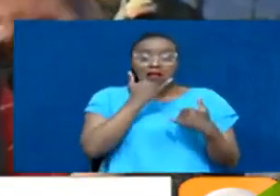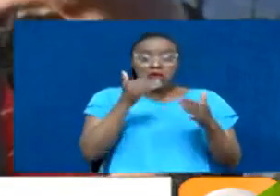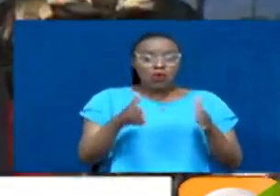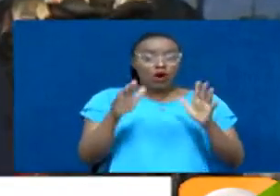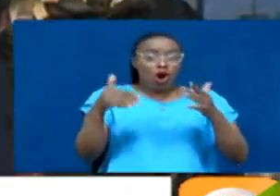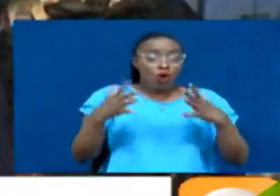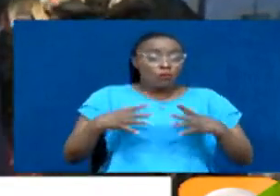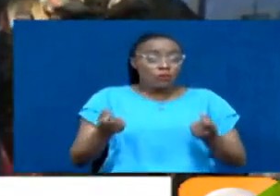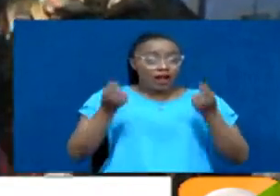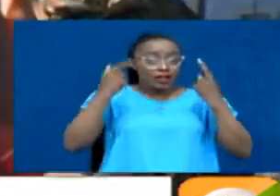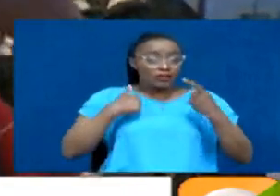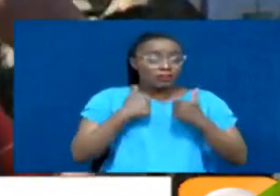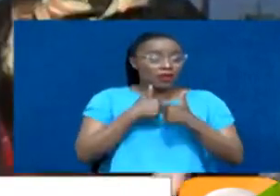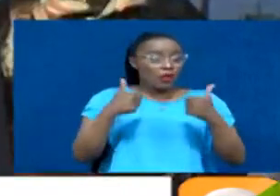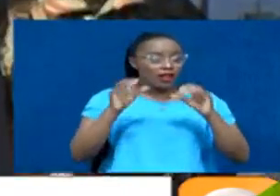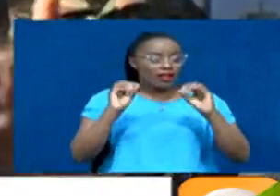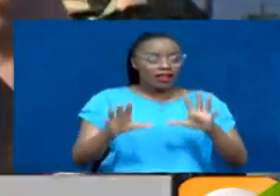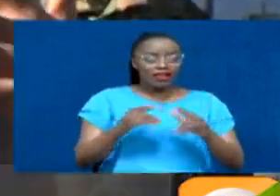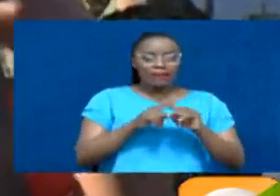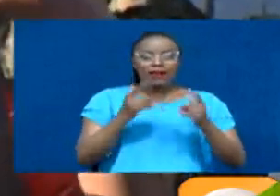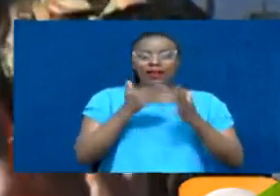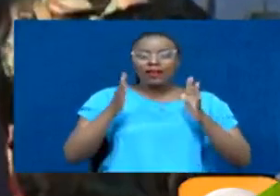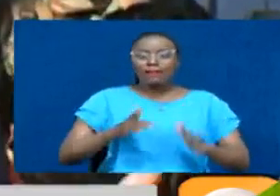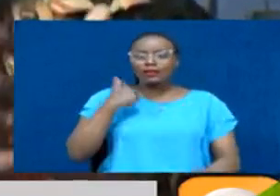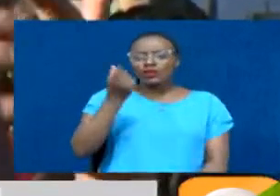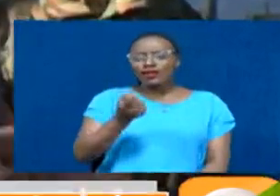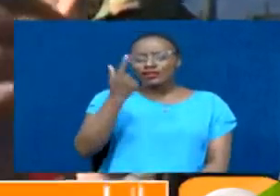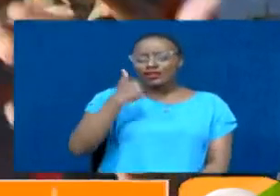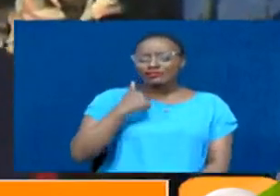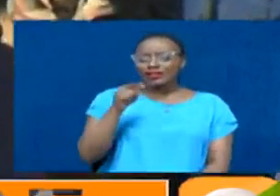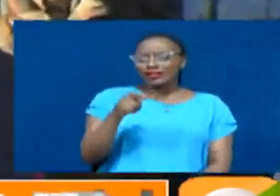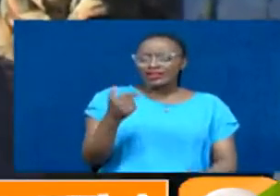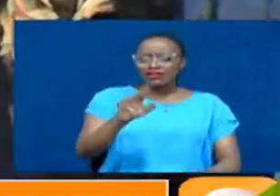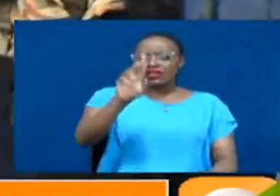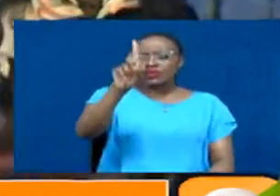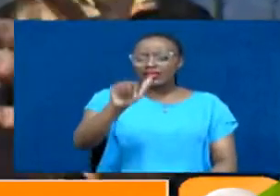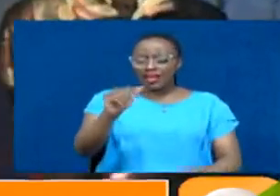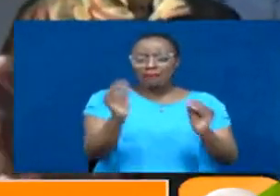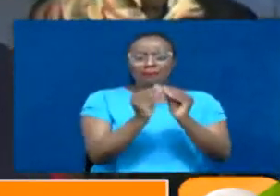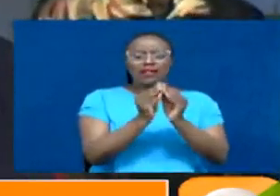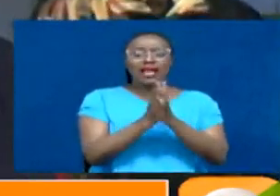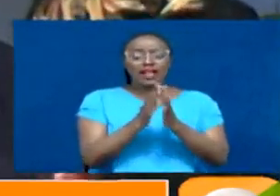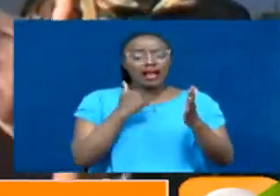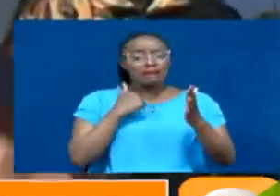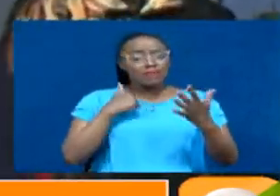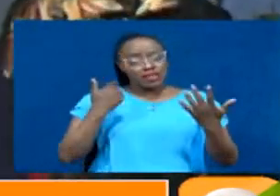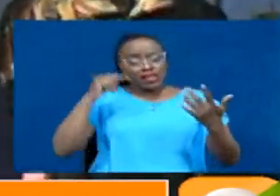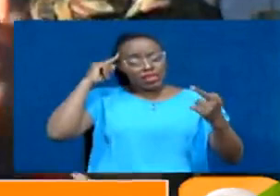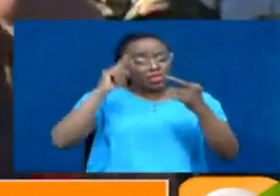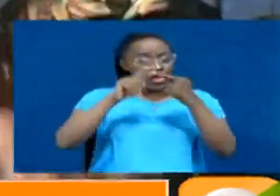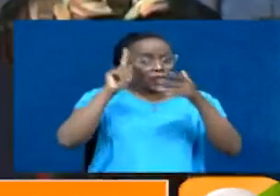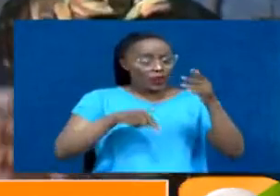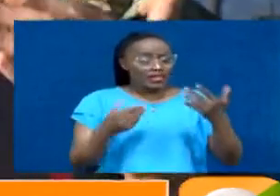been misunderstood, but anybody that really understands that that was a UNDA rally, and what I meant was that